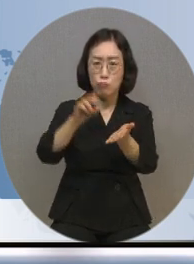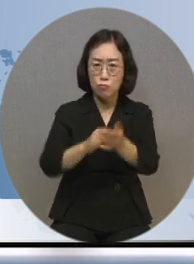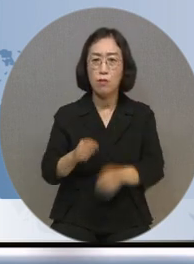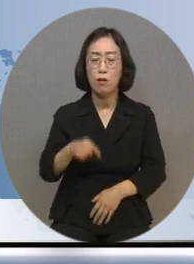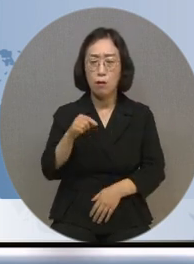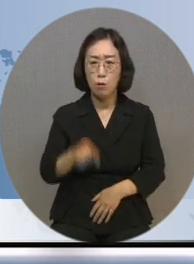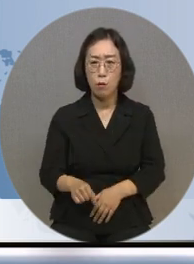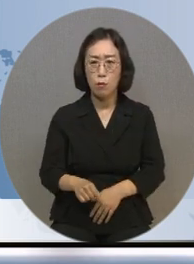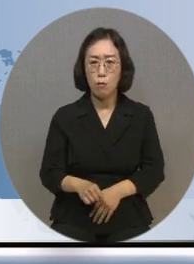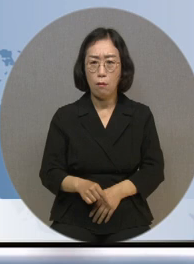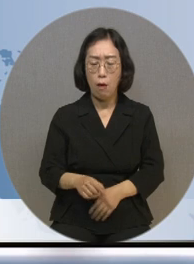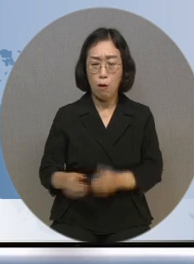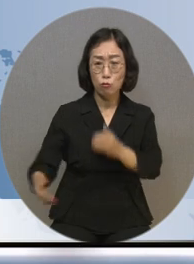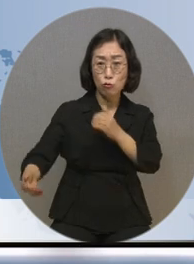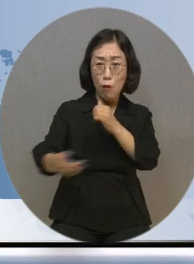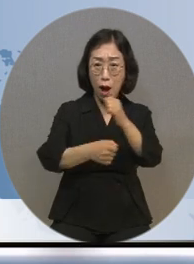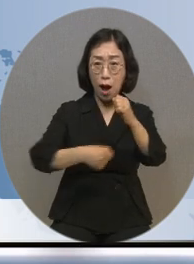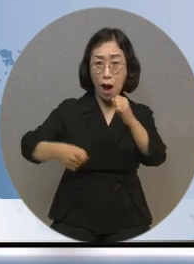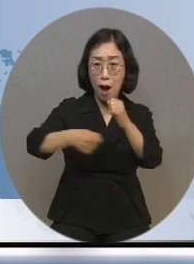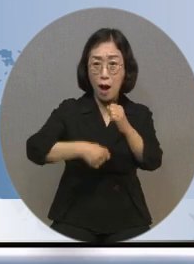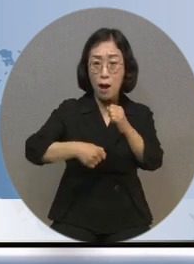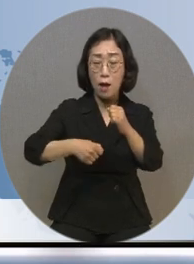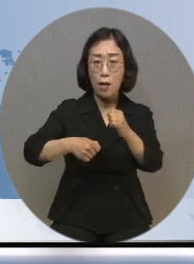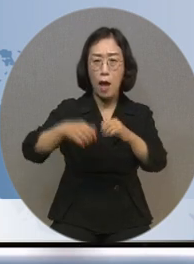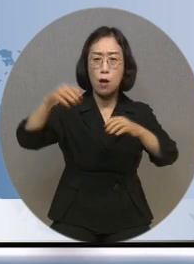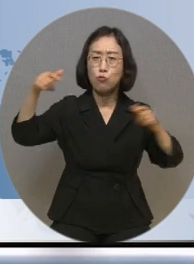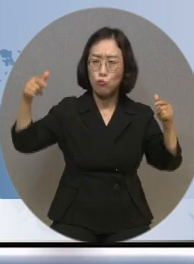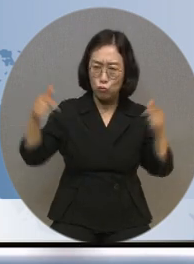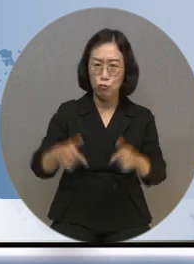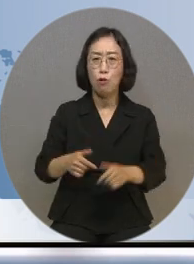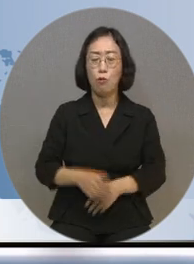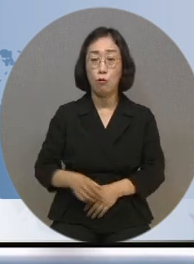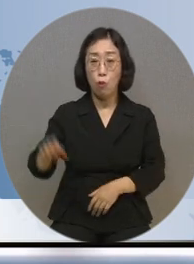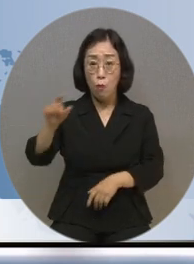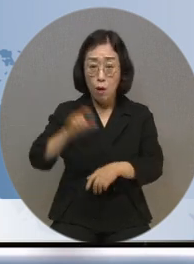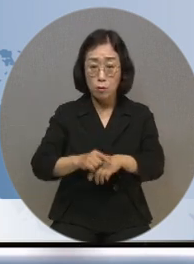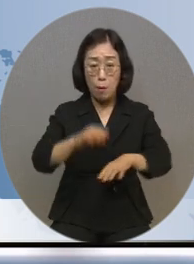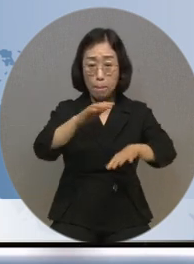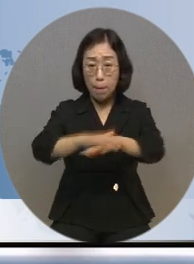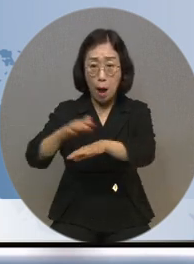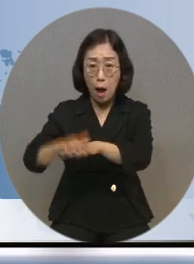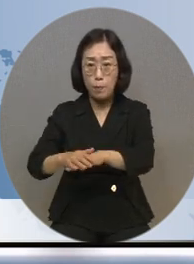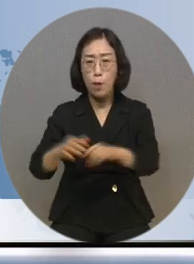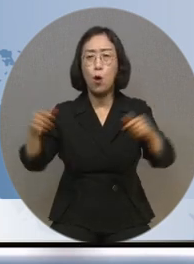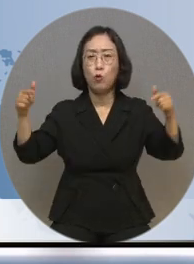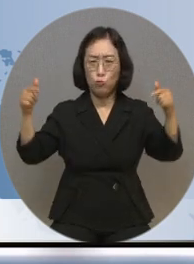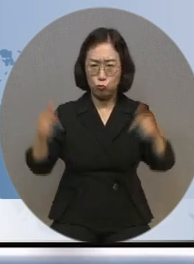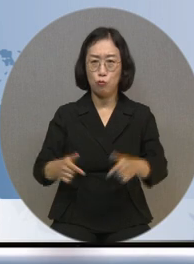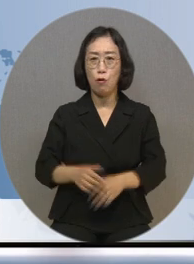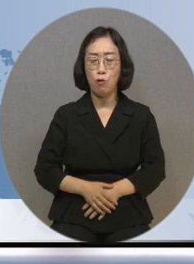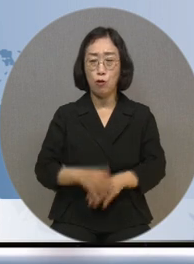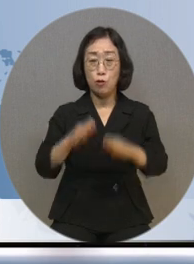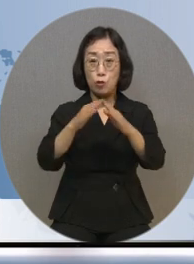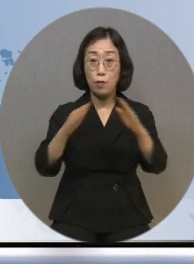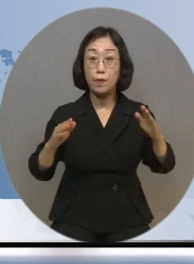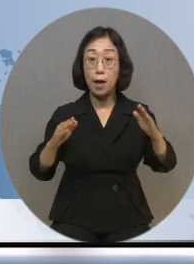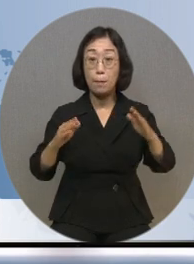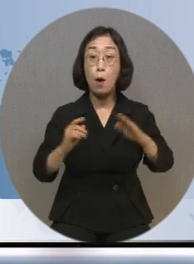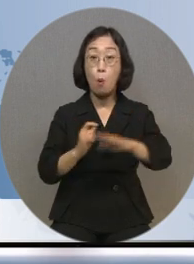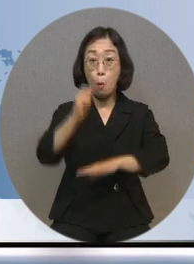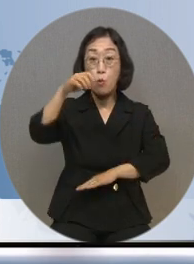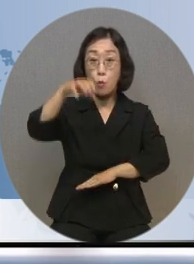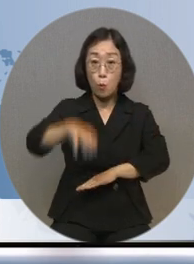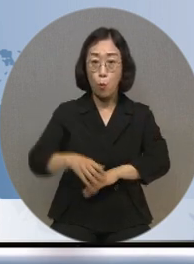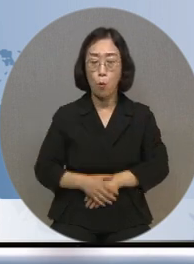마늘 수확량이 줄어들 것으로 전망되고 있는데요 여기에 재배 면적 감소까지 겹친 전남 고흥군은